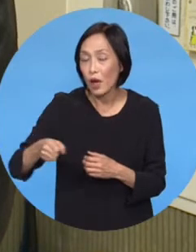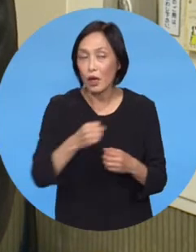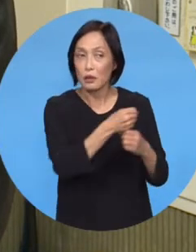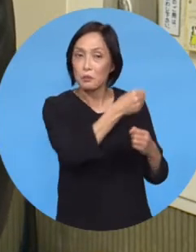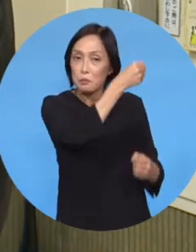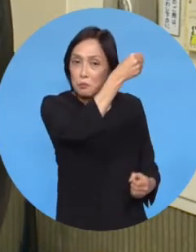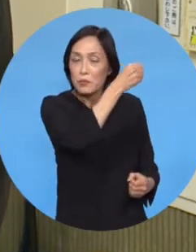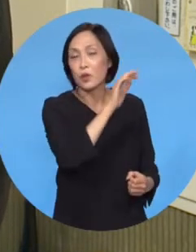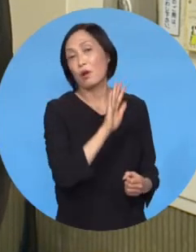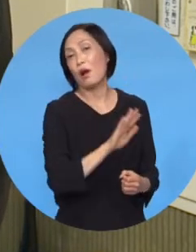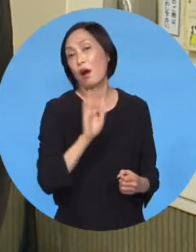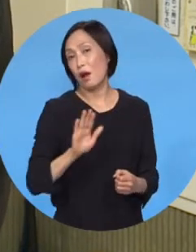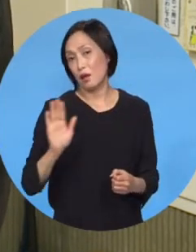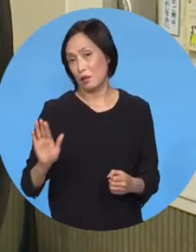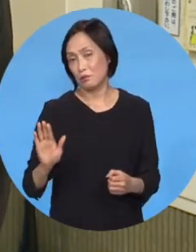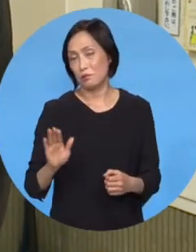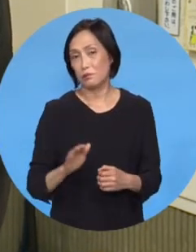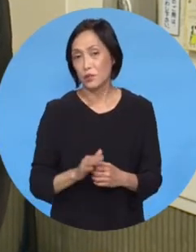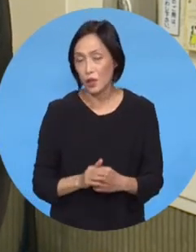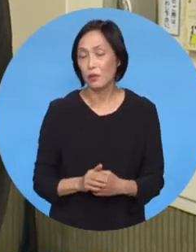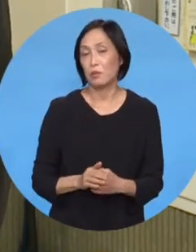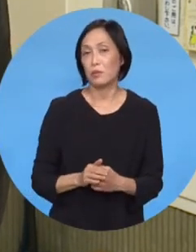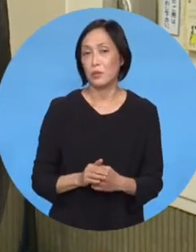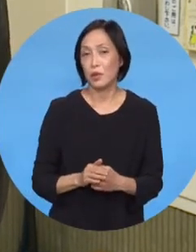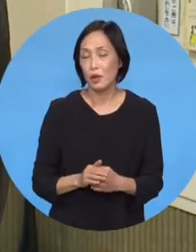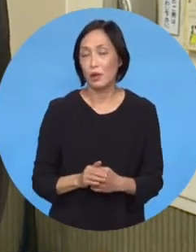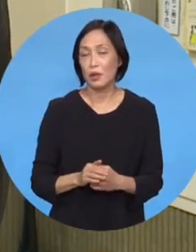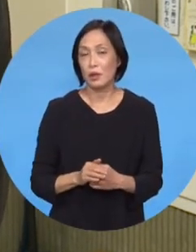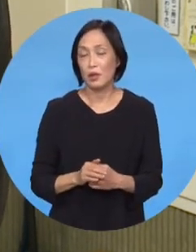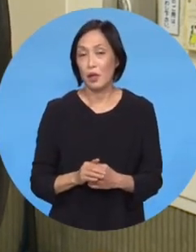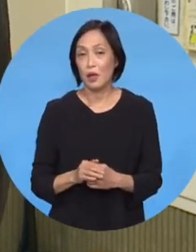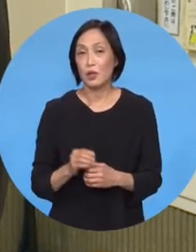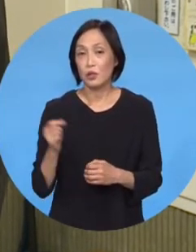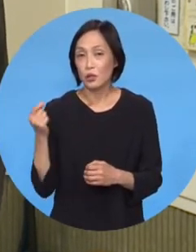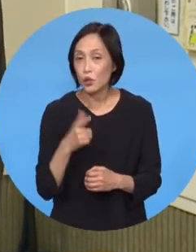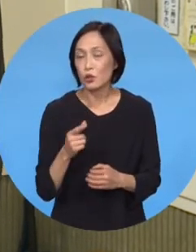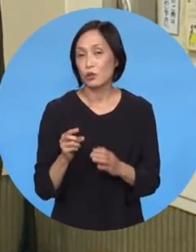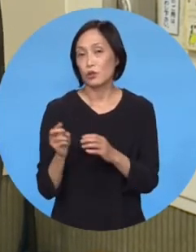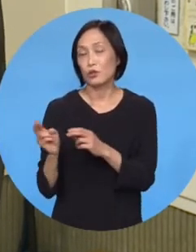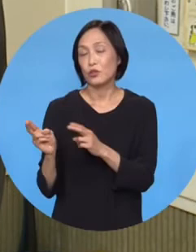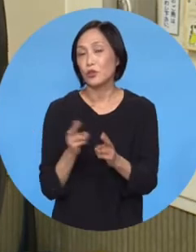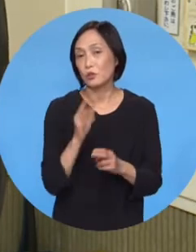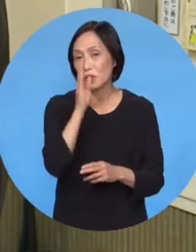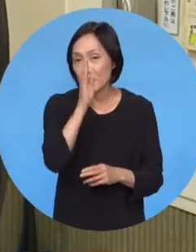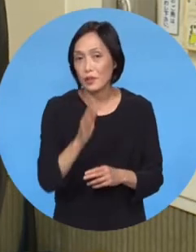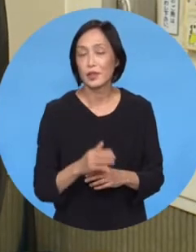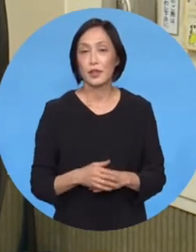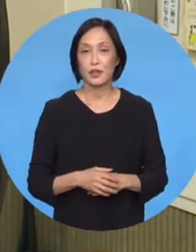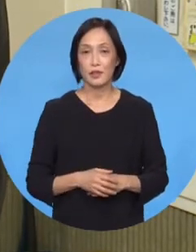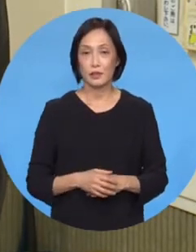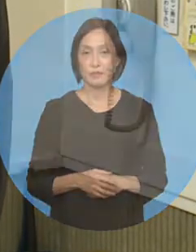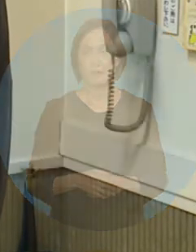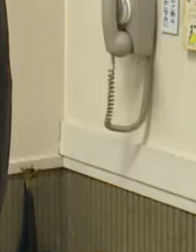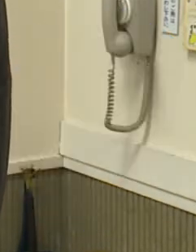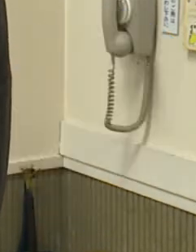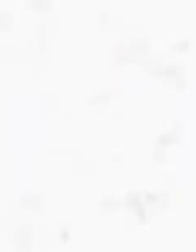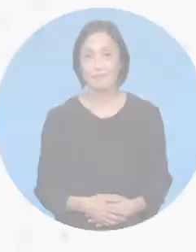っていうのがありますので、そこでちょっとでも危ないと思った瞬間からもう準備始めていただきたいと思います。